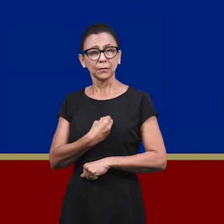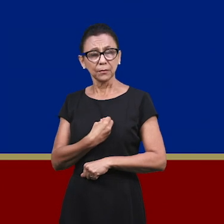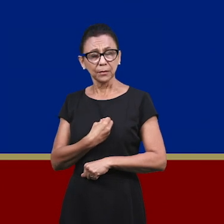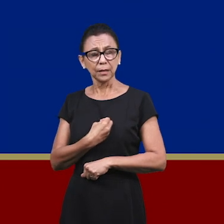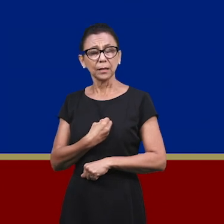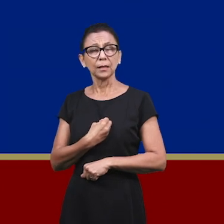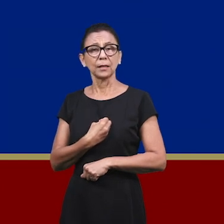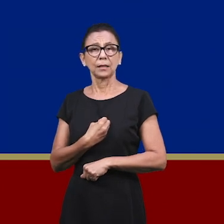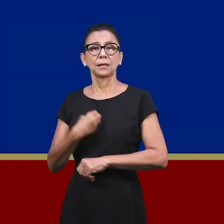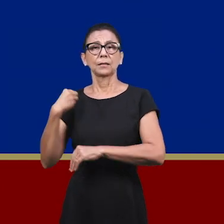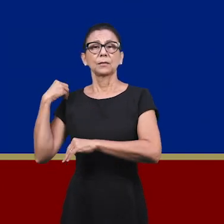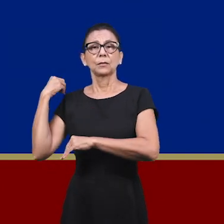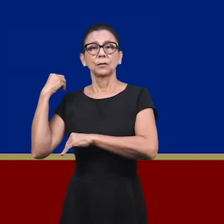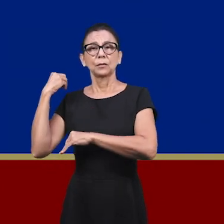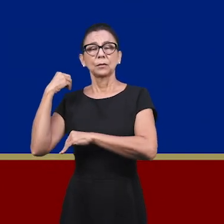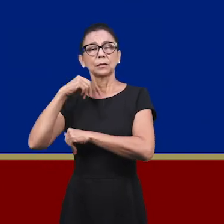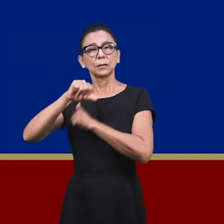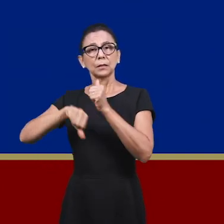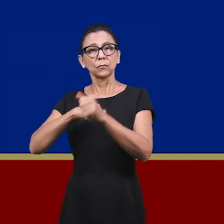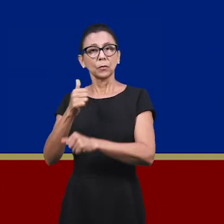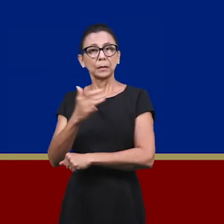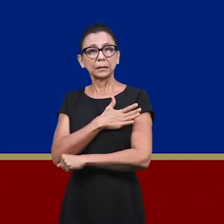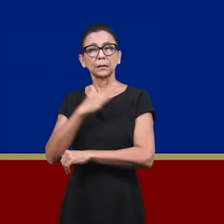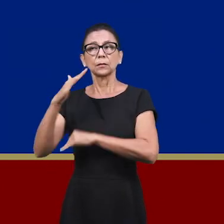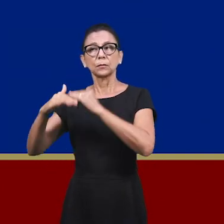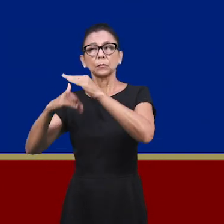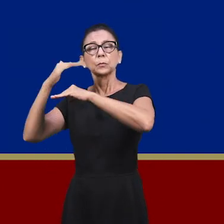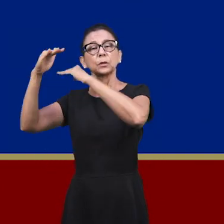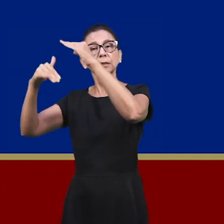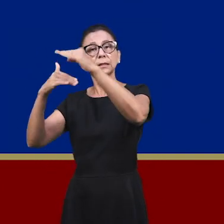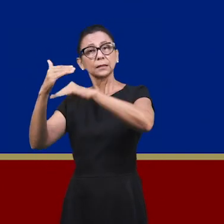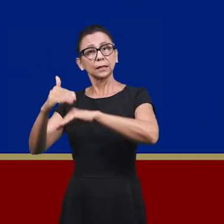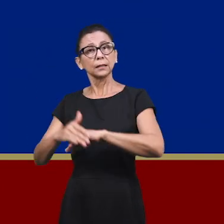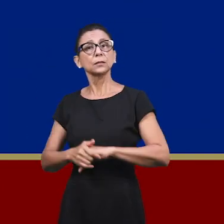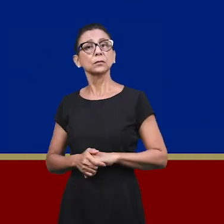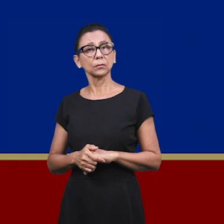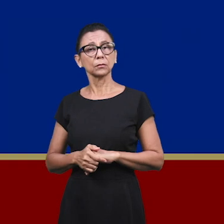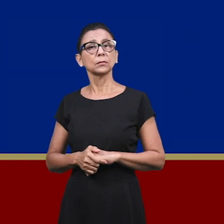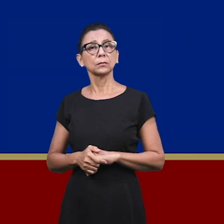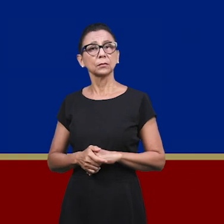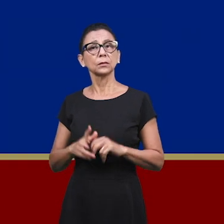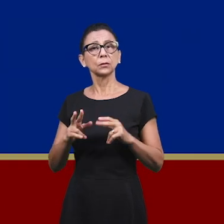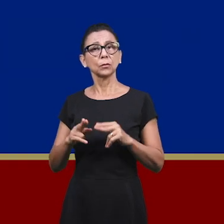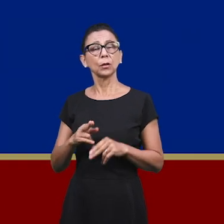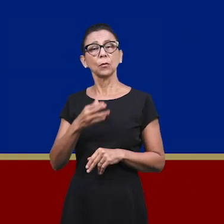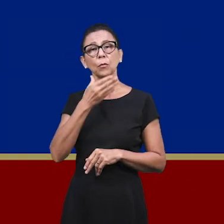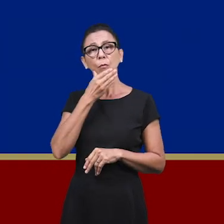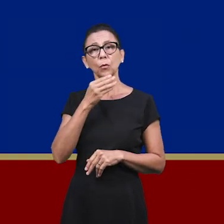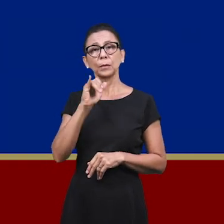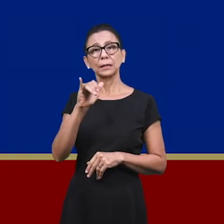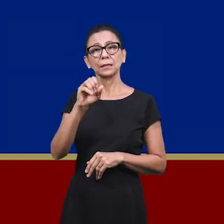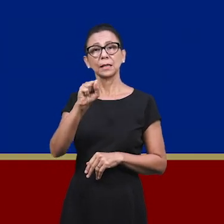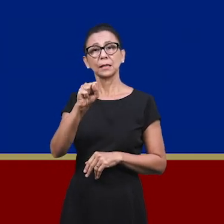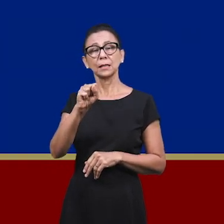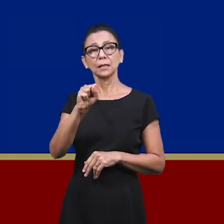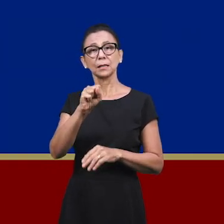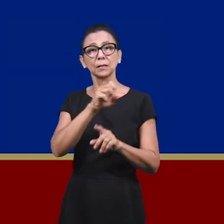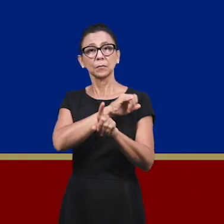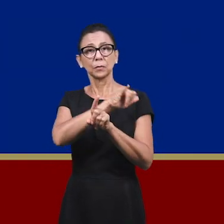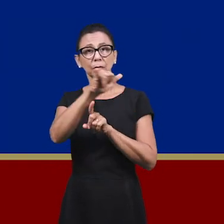transformation réalisé par le Saint-Esprit, tel comme le prophète Isaïe a dit, voici le chemin, marchez en